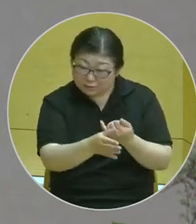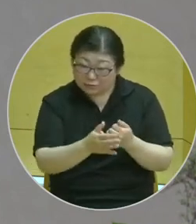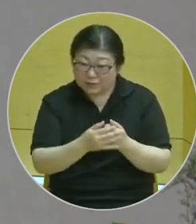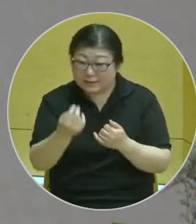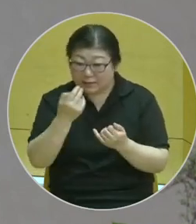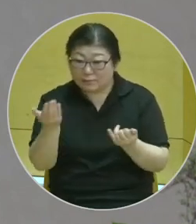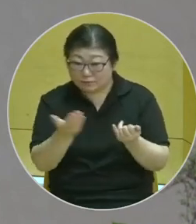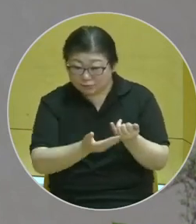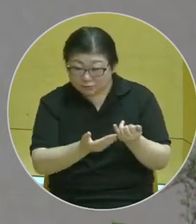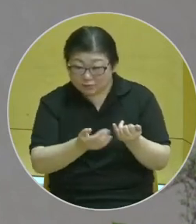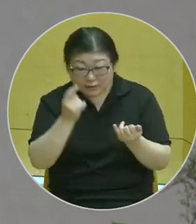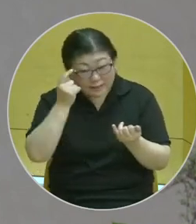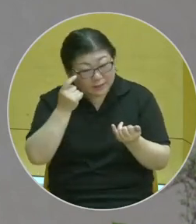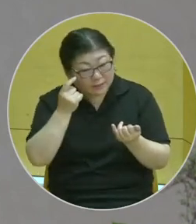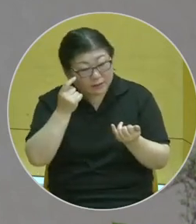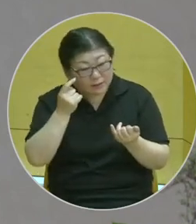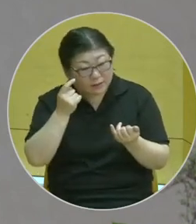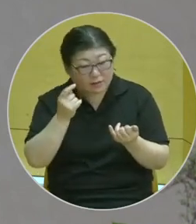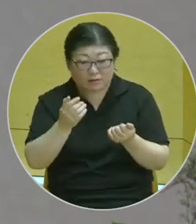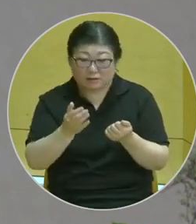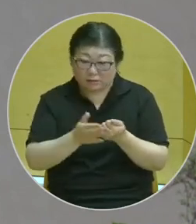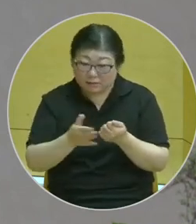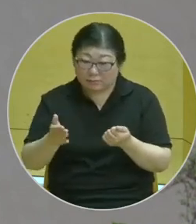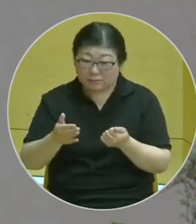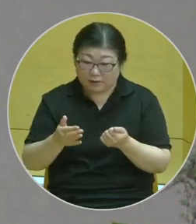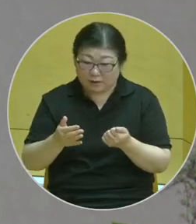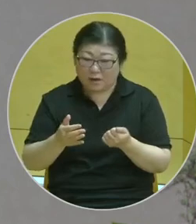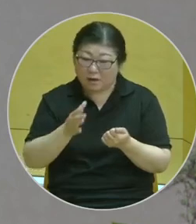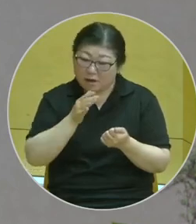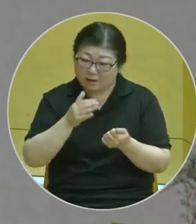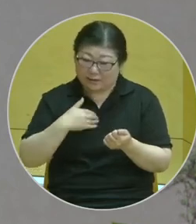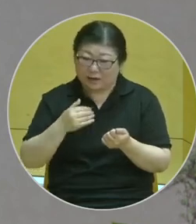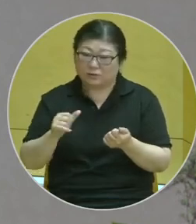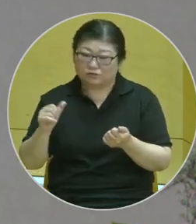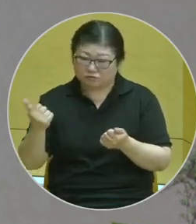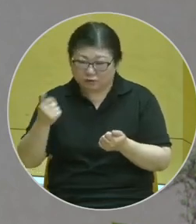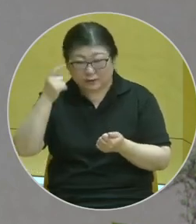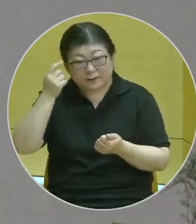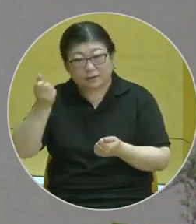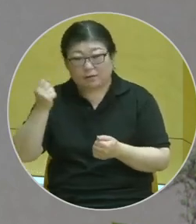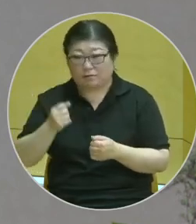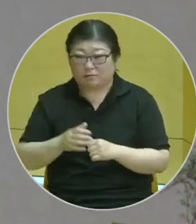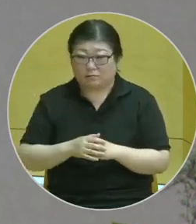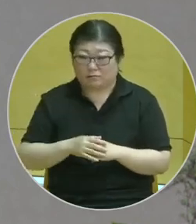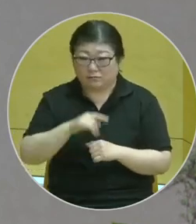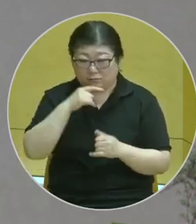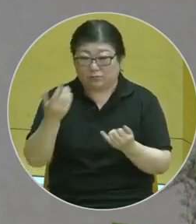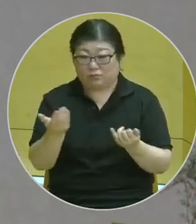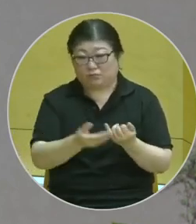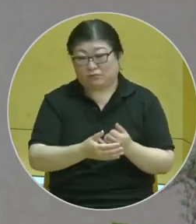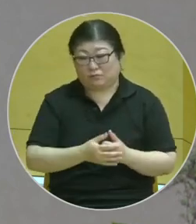자기는 중 한다고 생각을 한 거예요 죽는다고 생각하고 피를 준 거예요 될까요